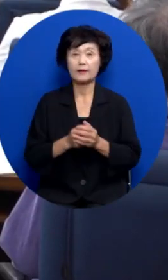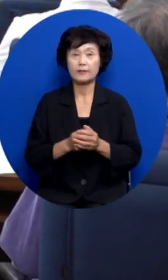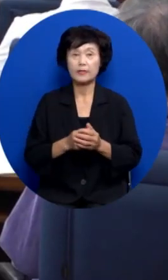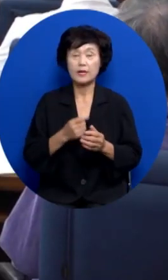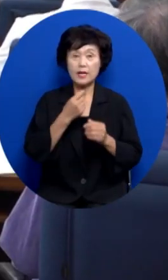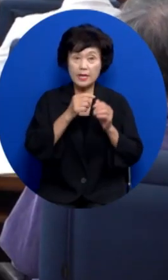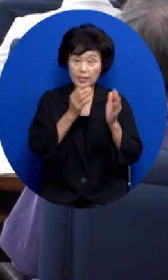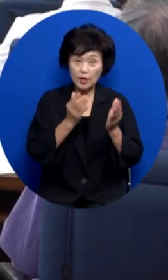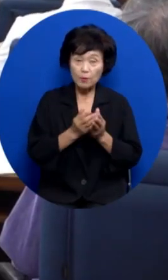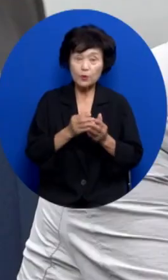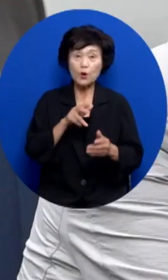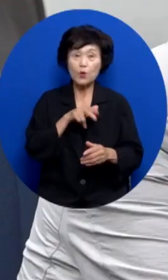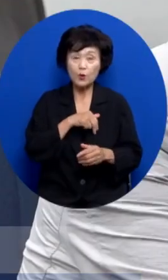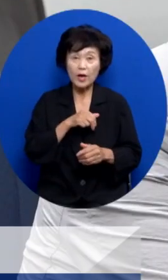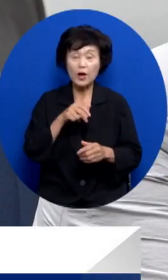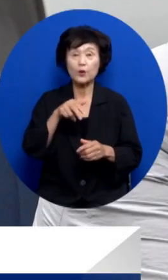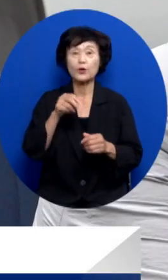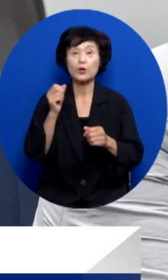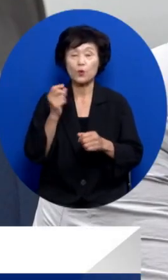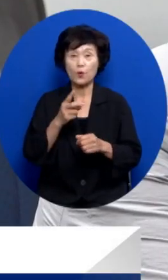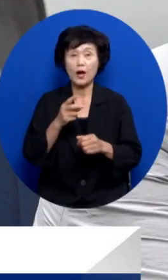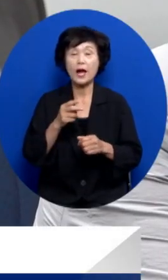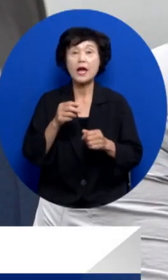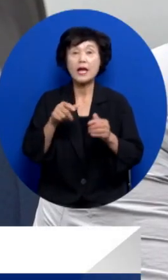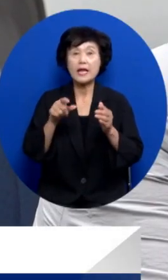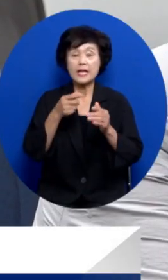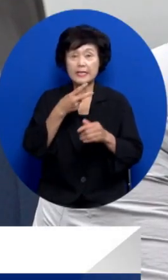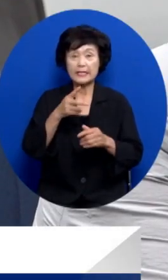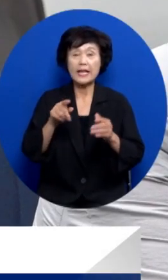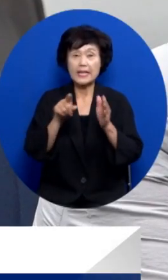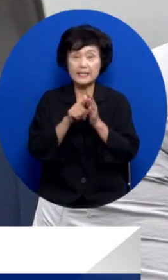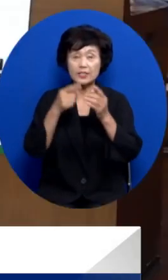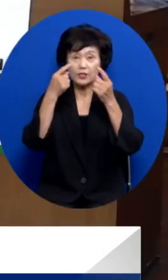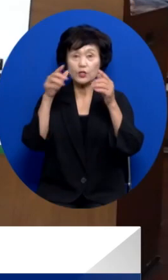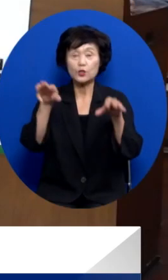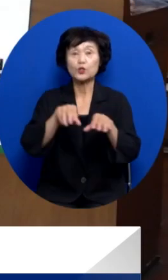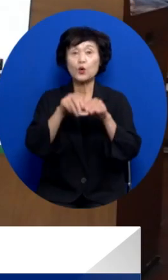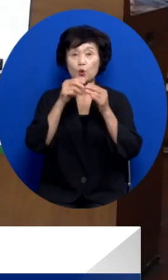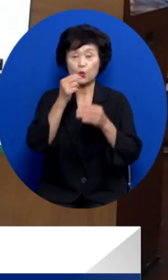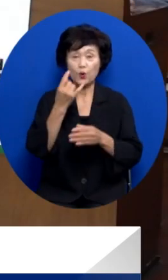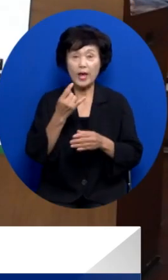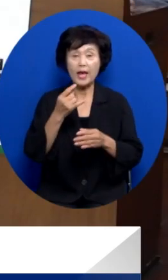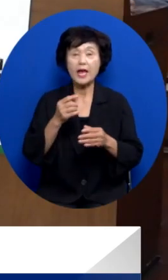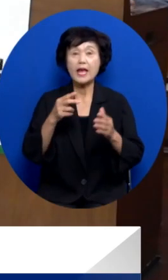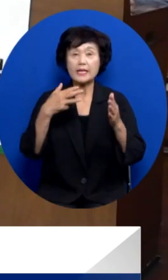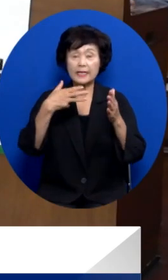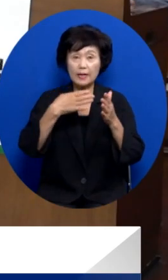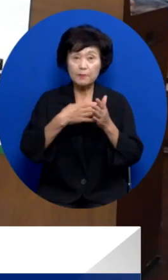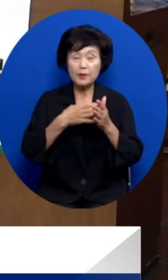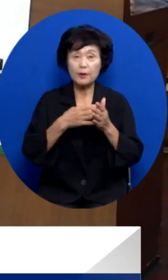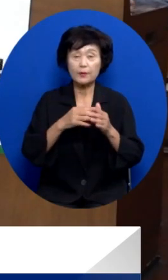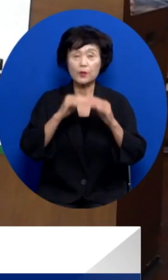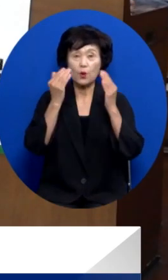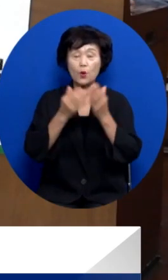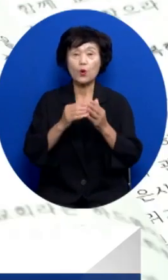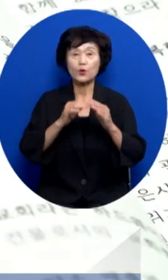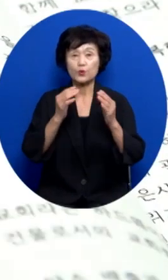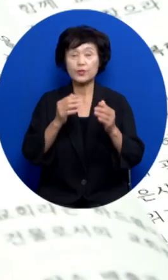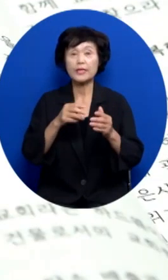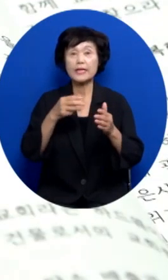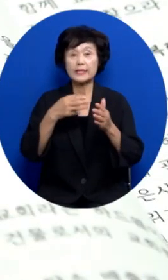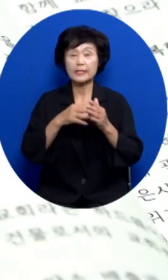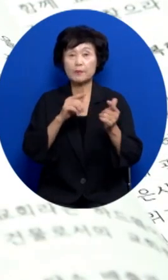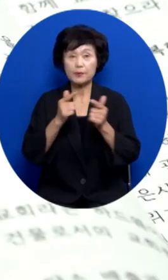더불어민주당 정일영 국회의원과 대한예수교장로회 대신총회, 기후환경위원회, 사단법인 온누리 사랑나눔이 기후위기